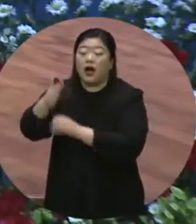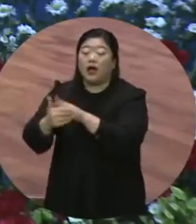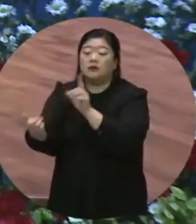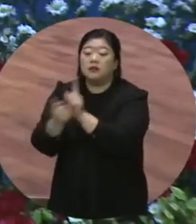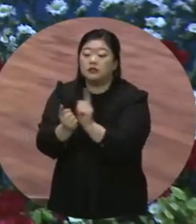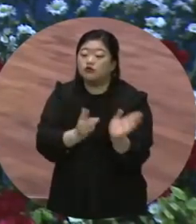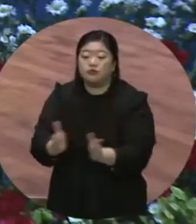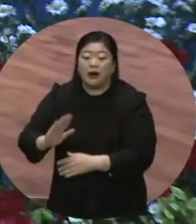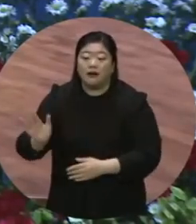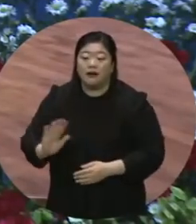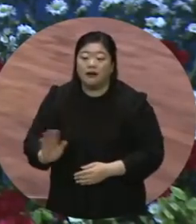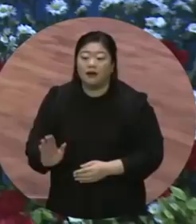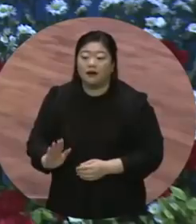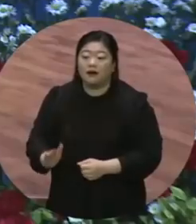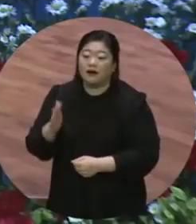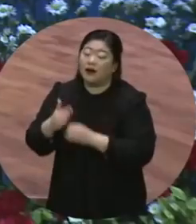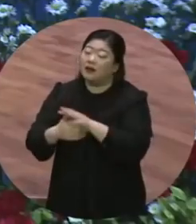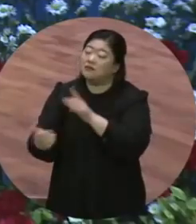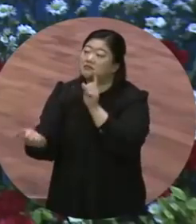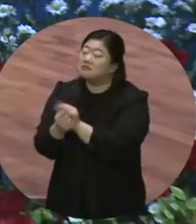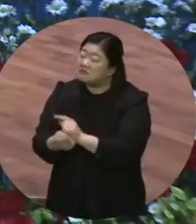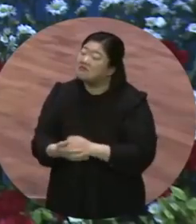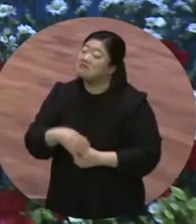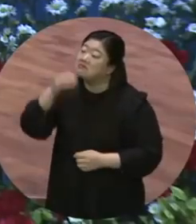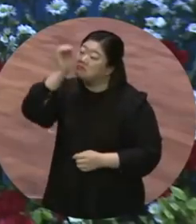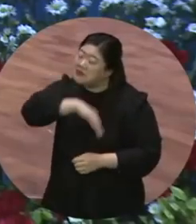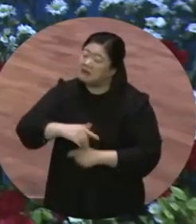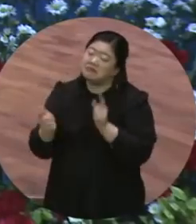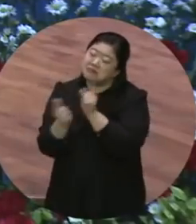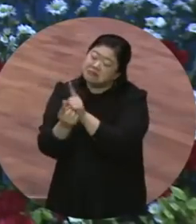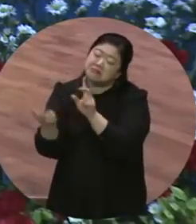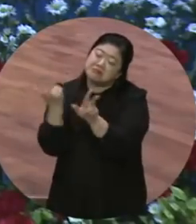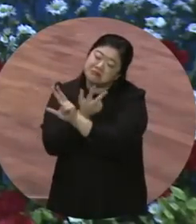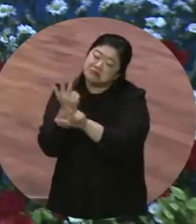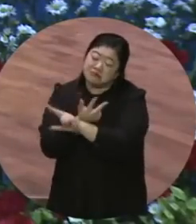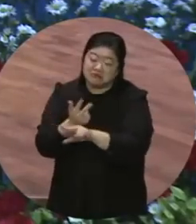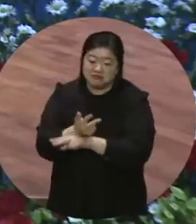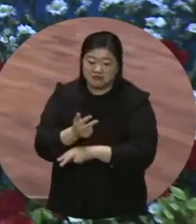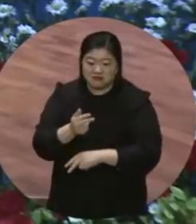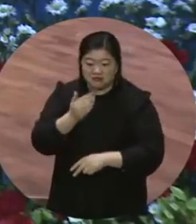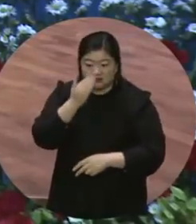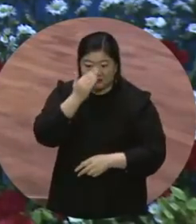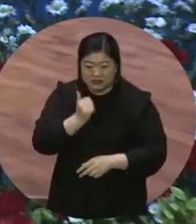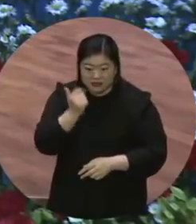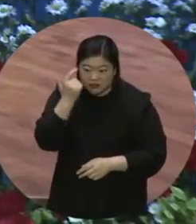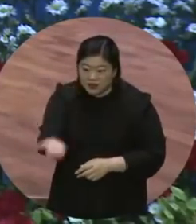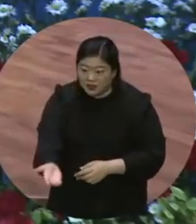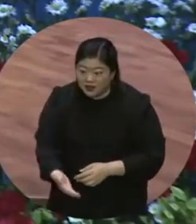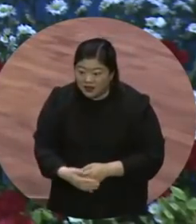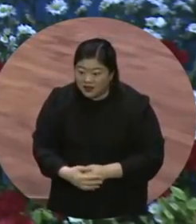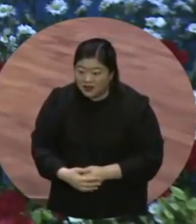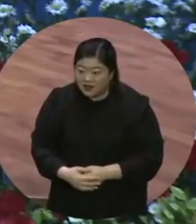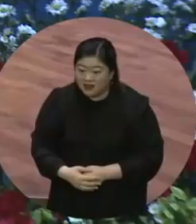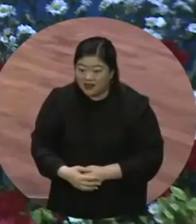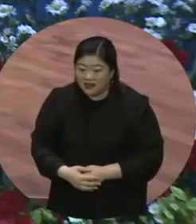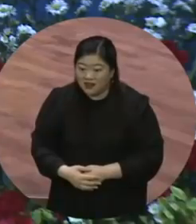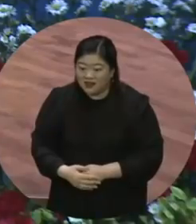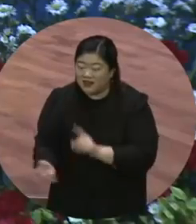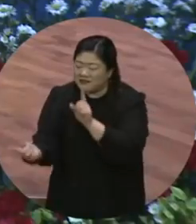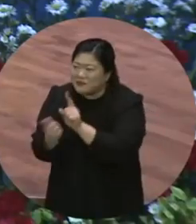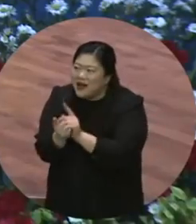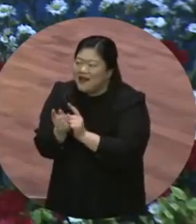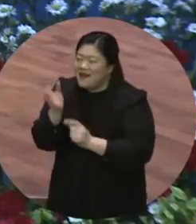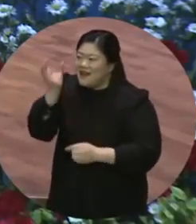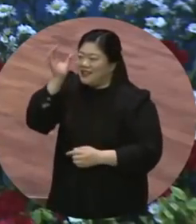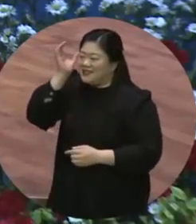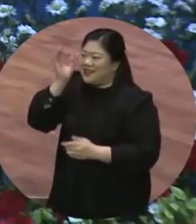예배하는데 영적으로 얼마나 기대가 되겠어요? 기대하시기 바랍니다. 이 속에 기쁨이 충만한 삶.